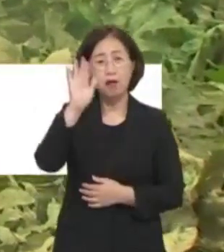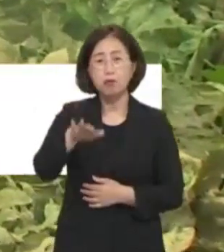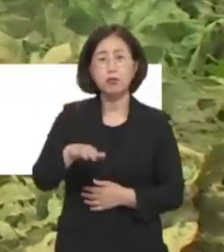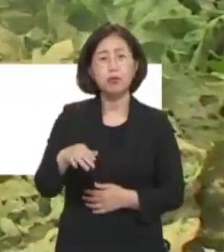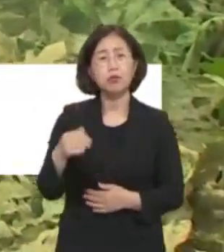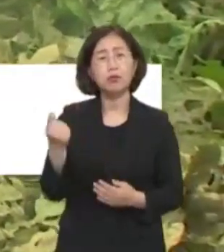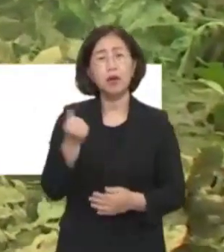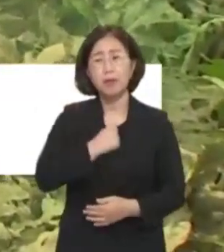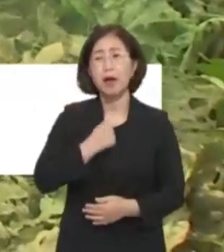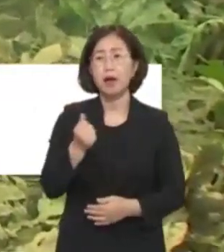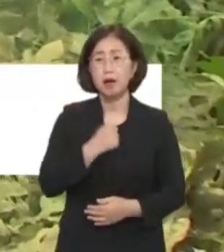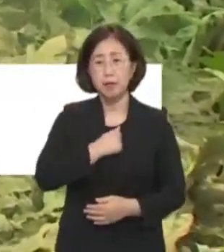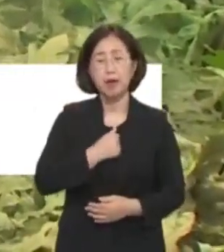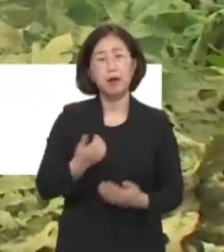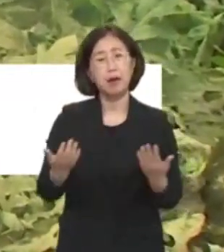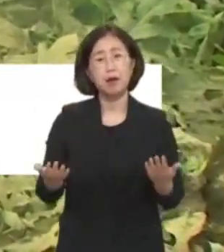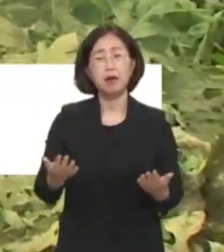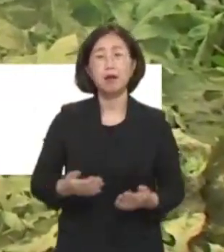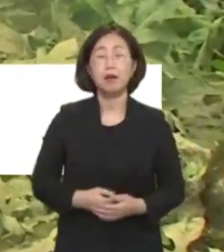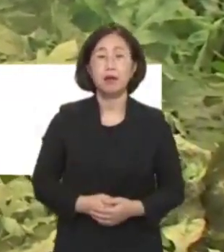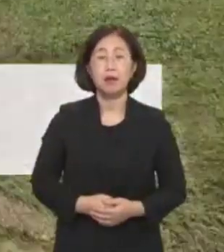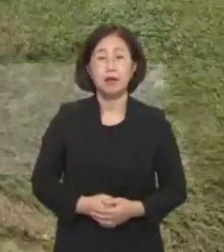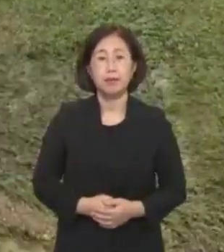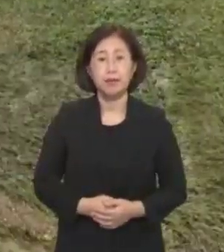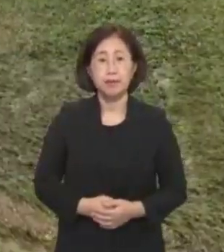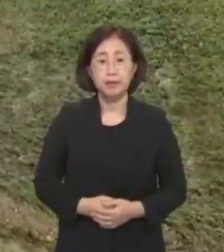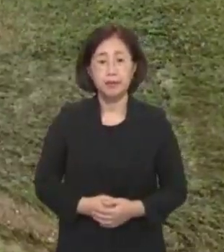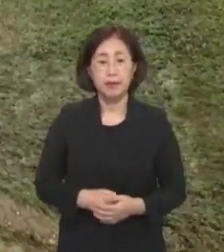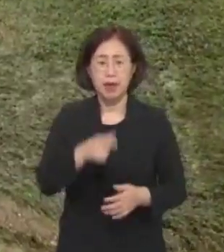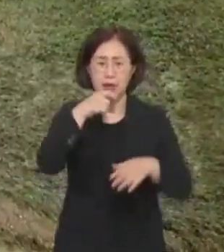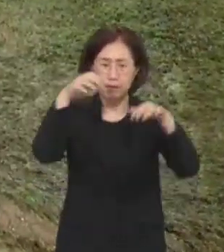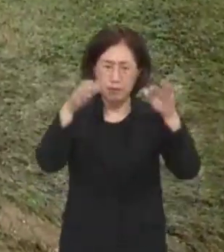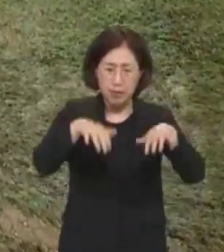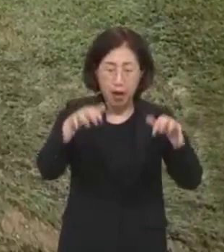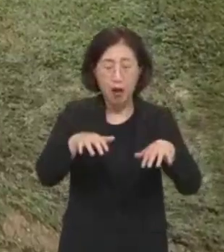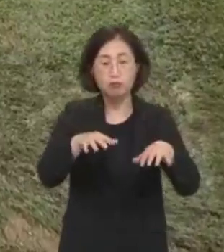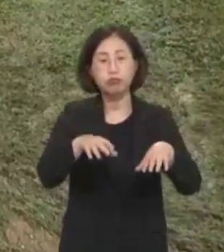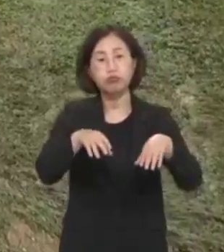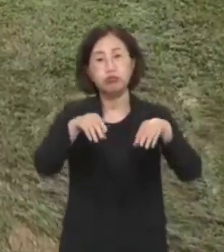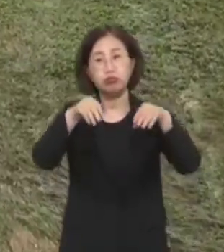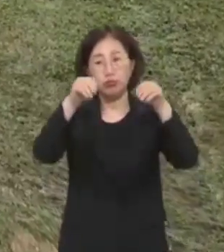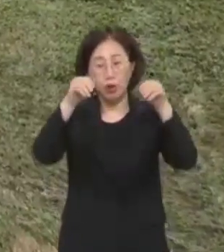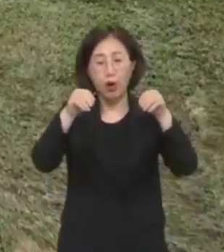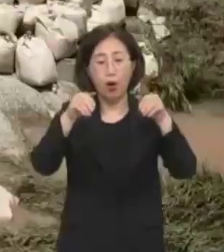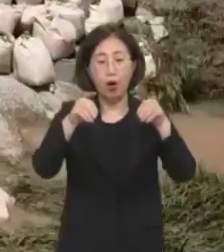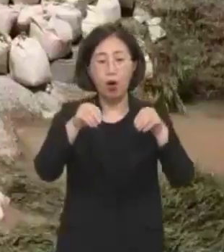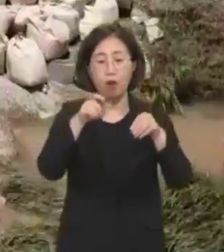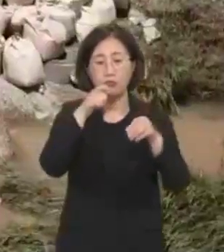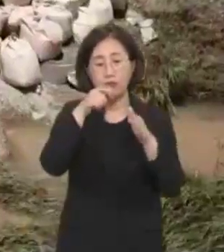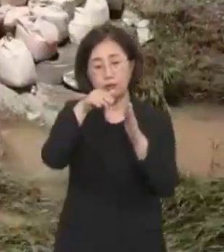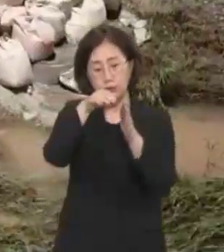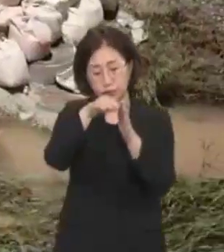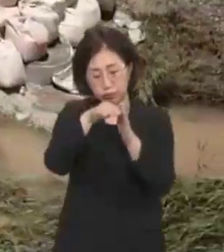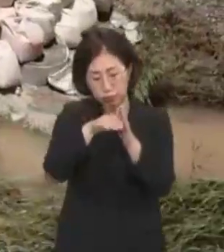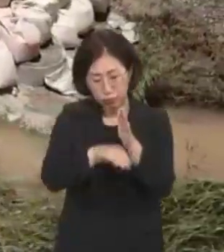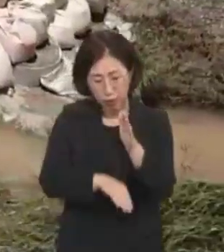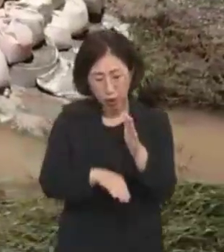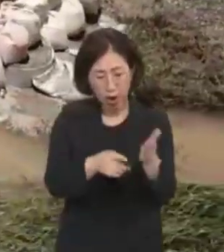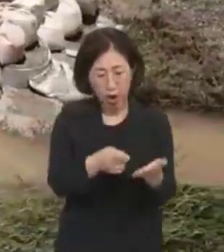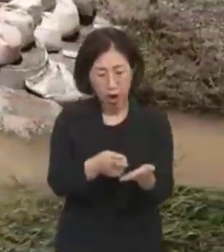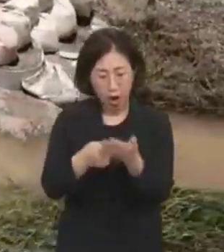좀 답답한 심정입니다. 장맛비가 소강 상태를 보이면서 물이 빠지자 드러난 수해